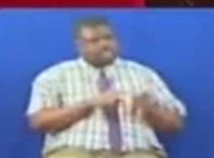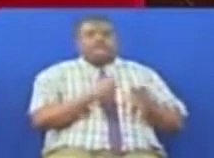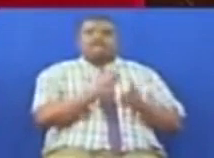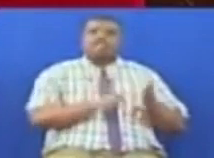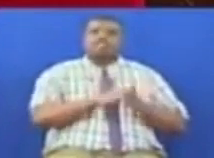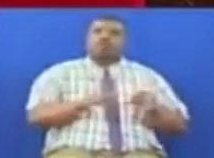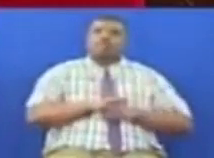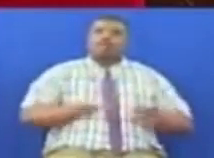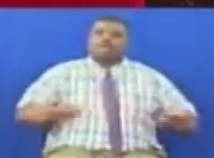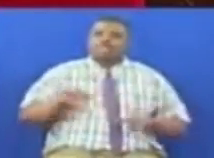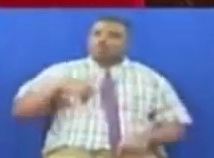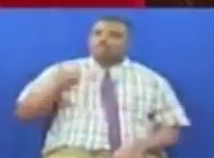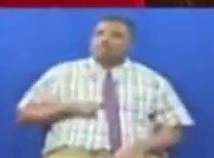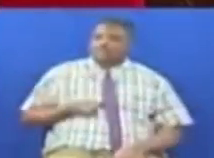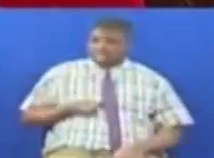Chadema